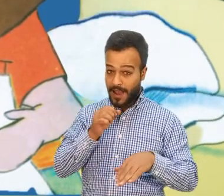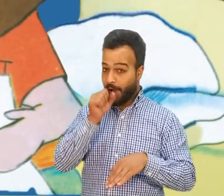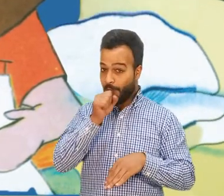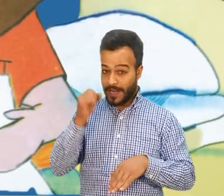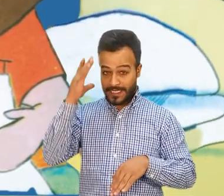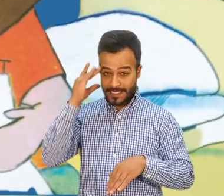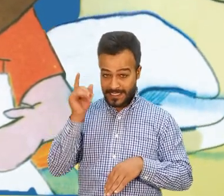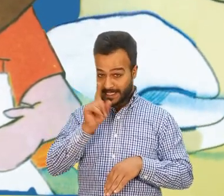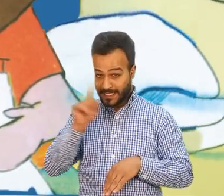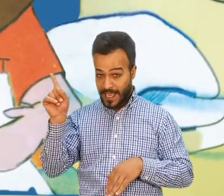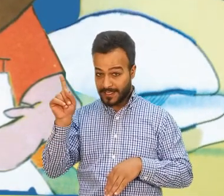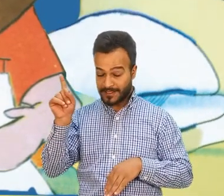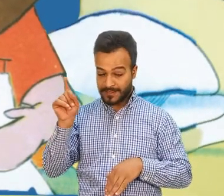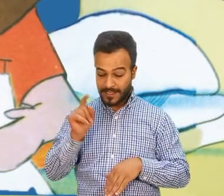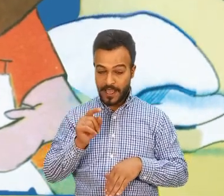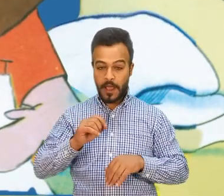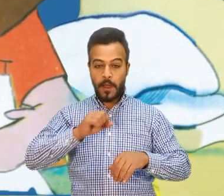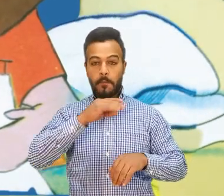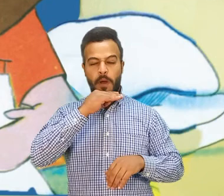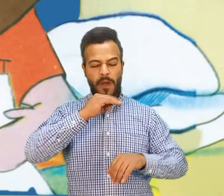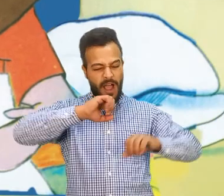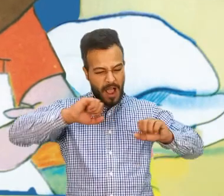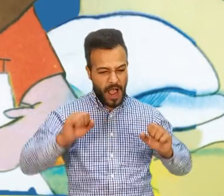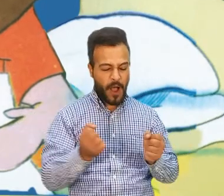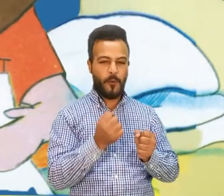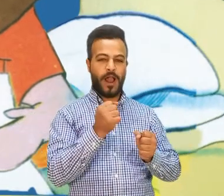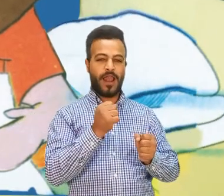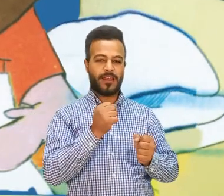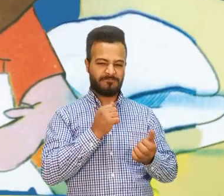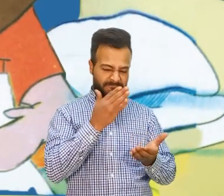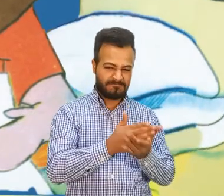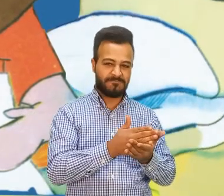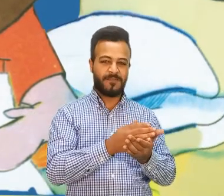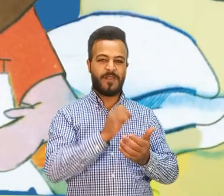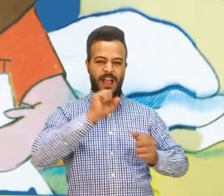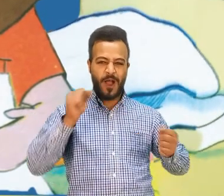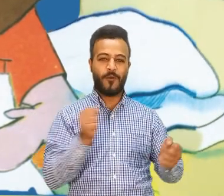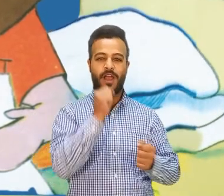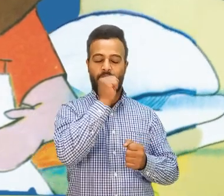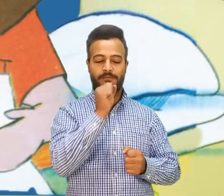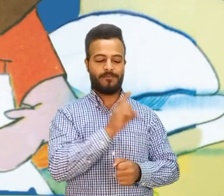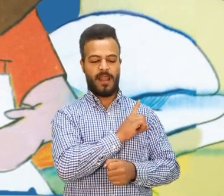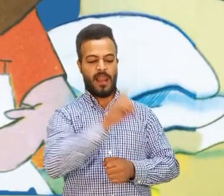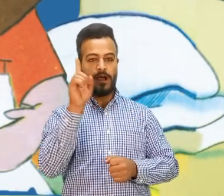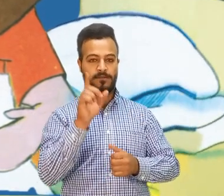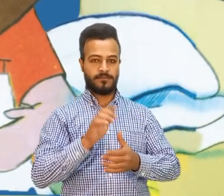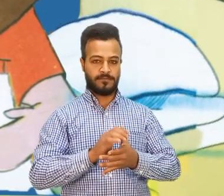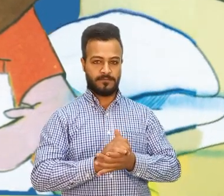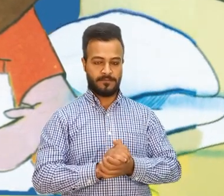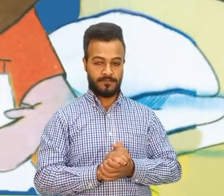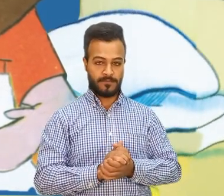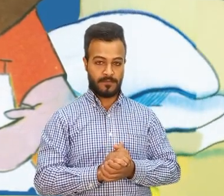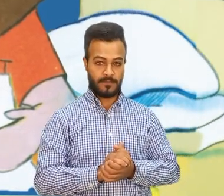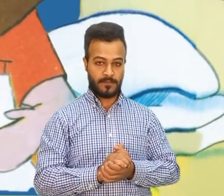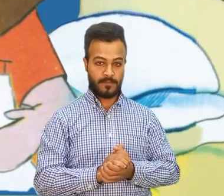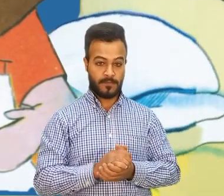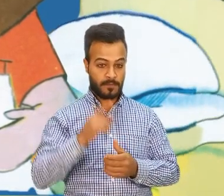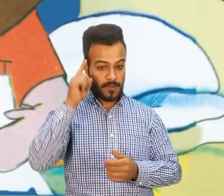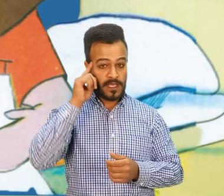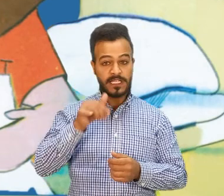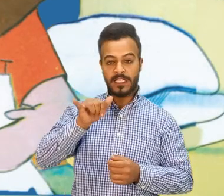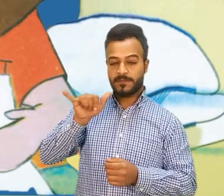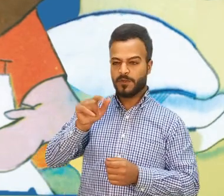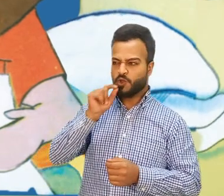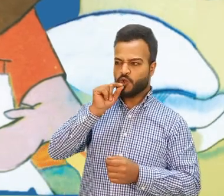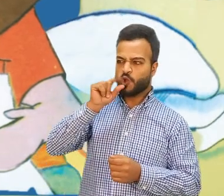لي؟ حاول الأب أن يكون جديا: لا، على صوت